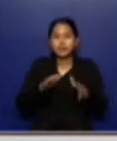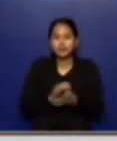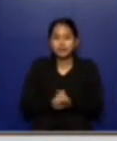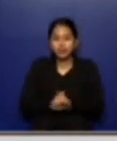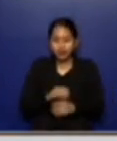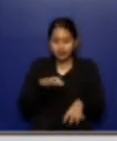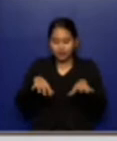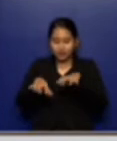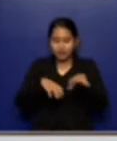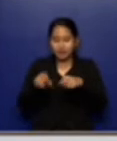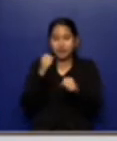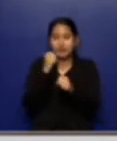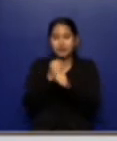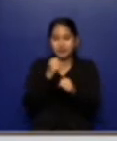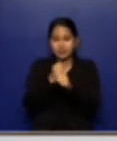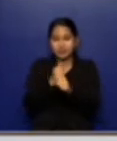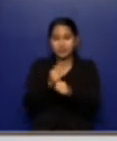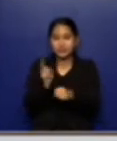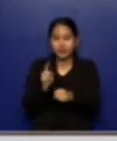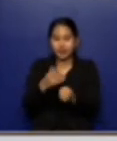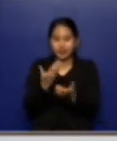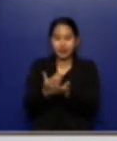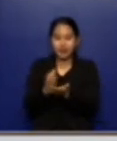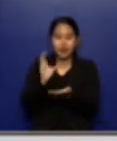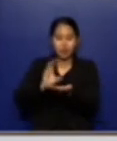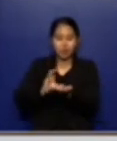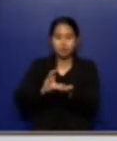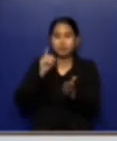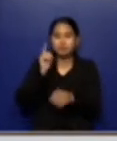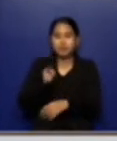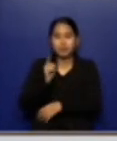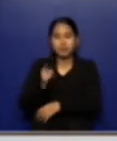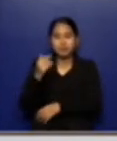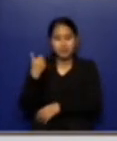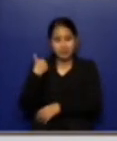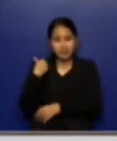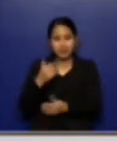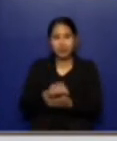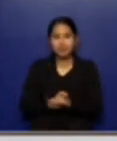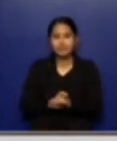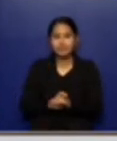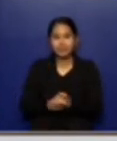การจัดทำนอกจากที่จะมีงบรายจ่ายประจำเกือบ